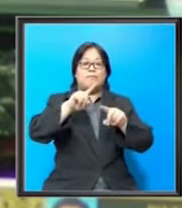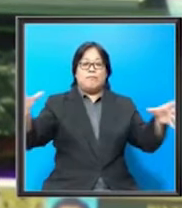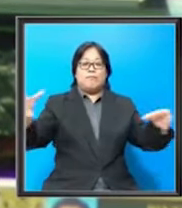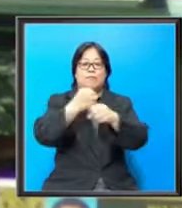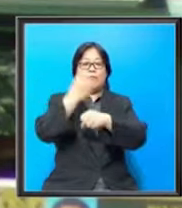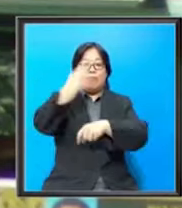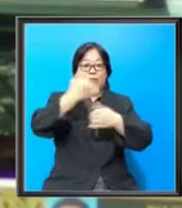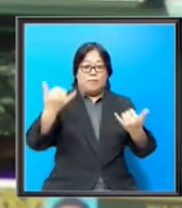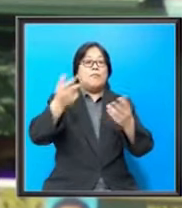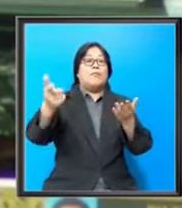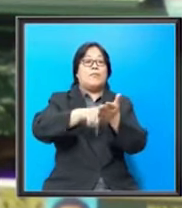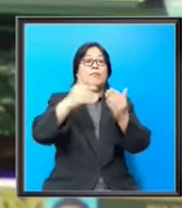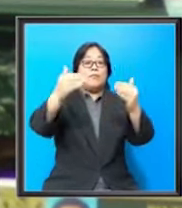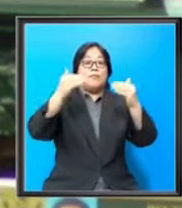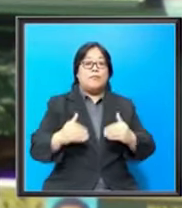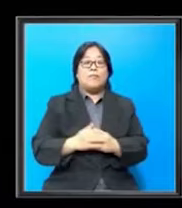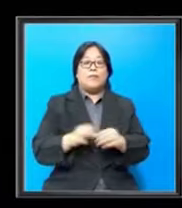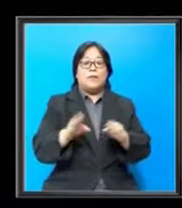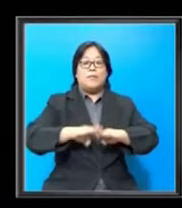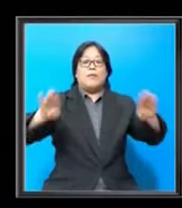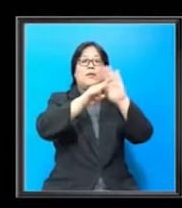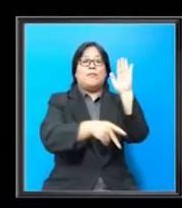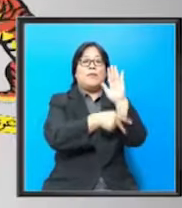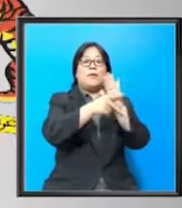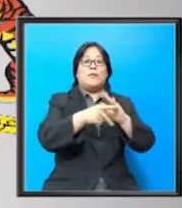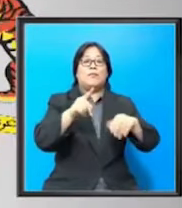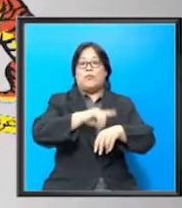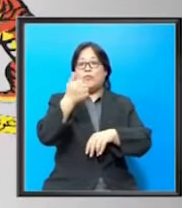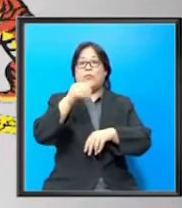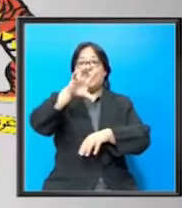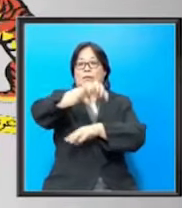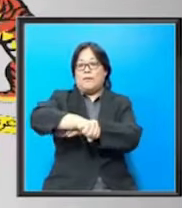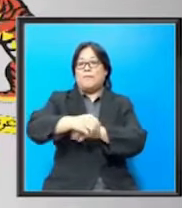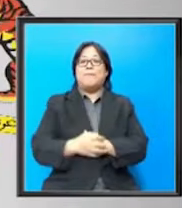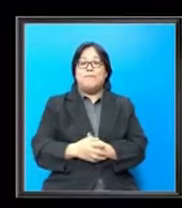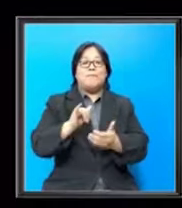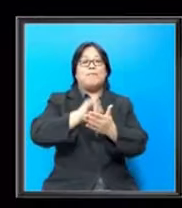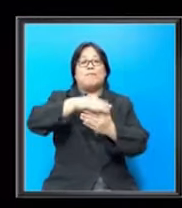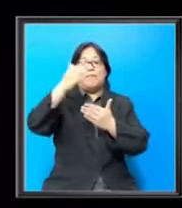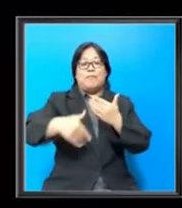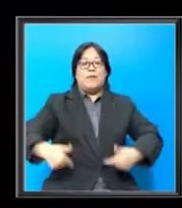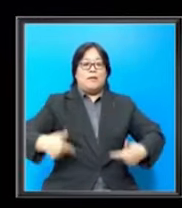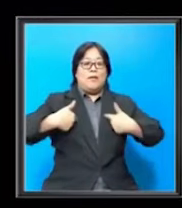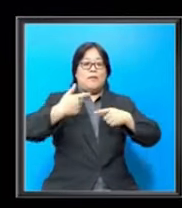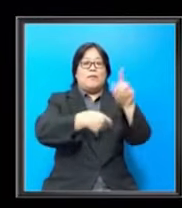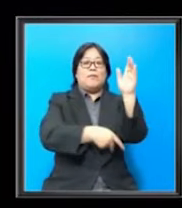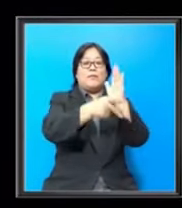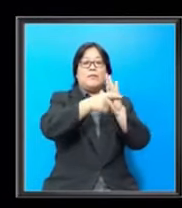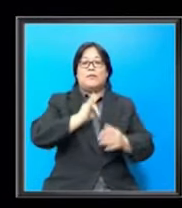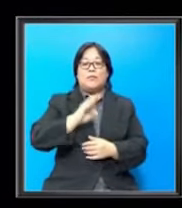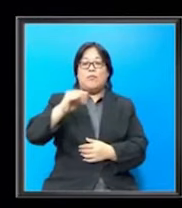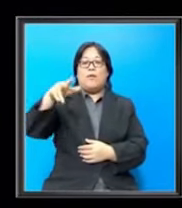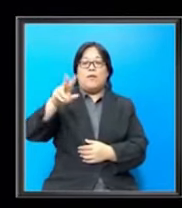Cuba jawab kalau ada salah. Siapa yang batalkan suku? Awak lawak ke? Salah ke? Sarap. Dia tak ada buat apa-apa lah, jadi gila ya